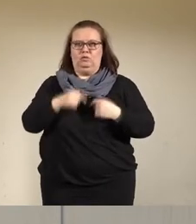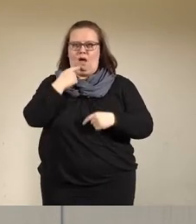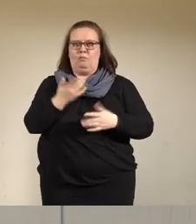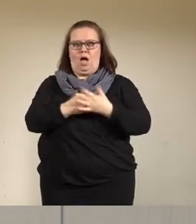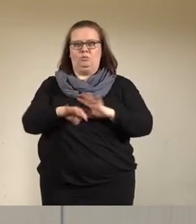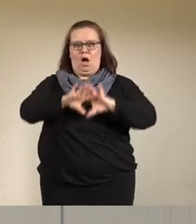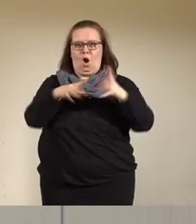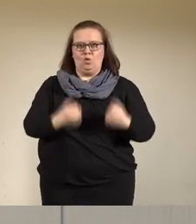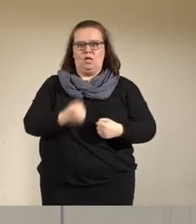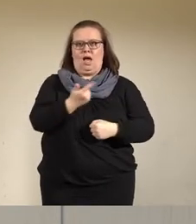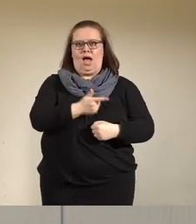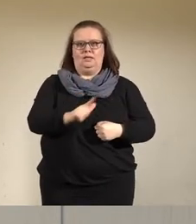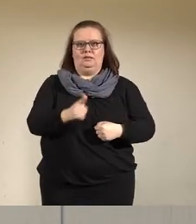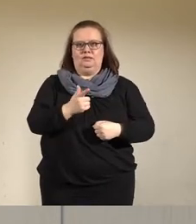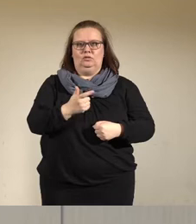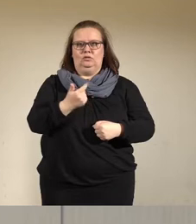zum Haushalt